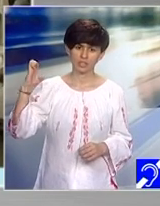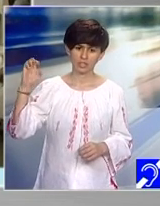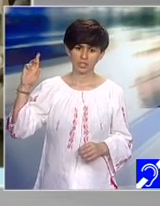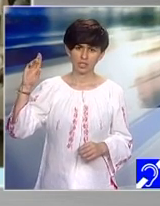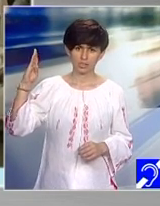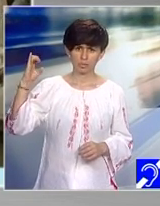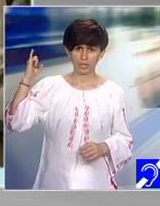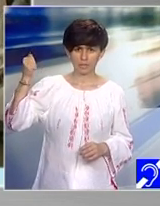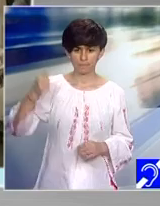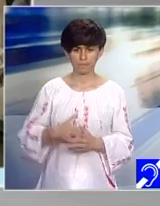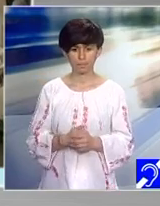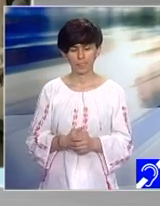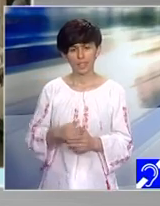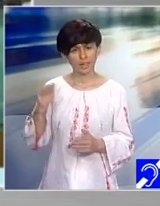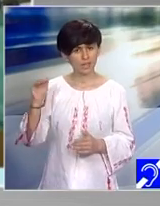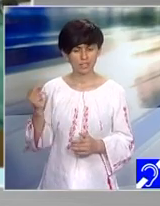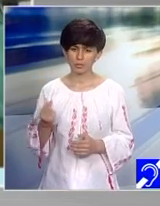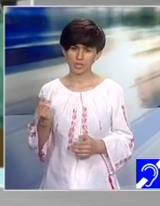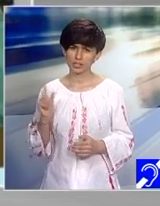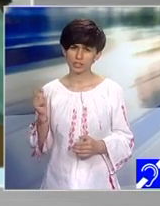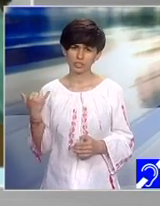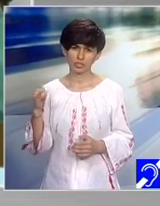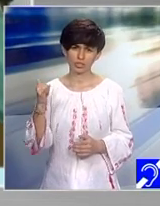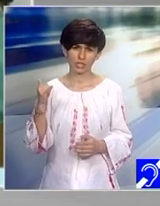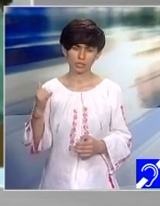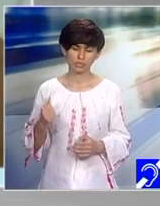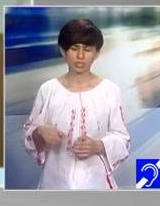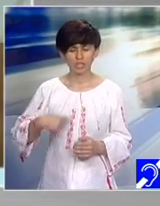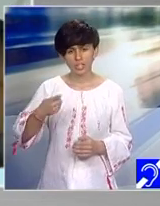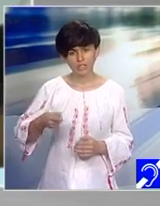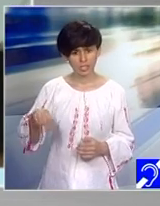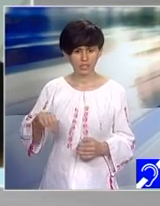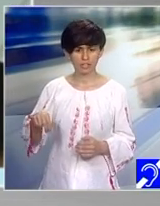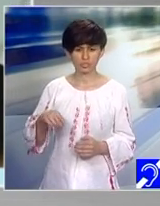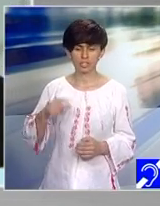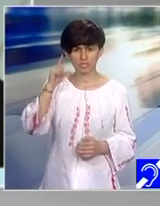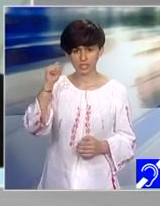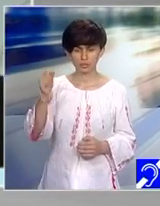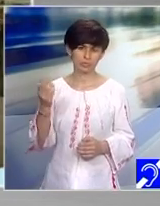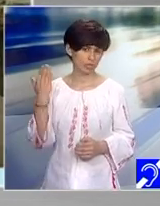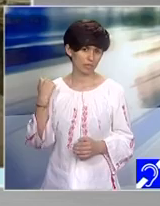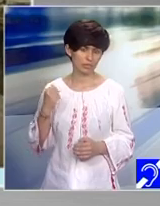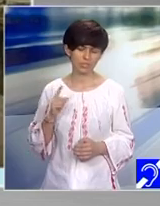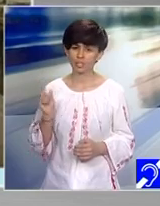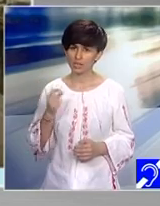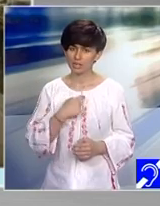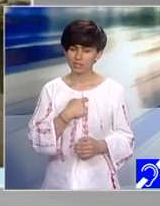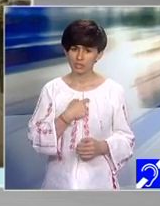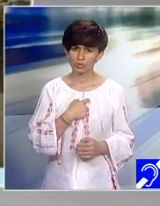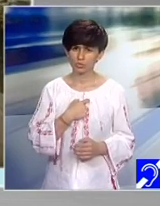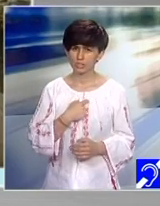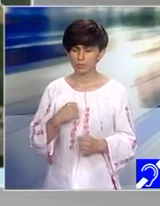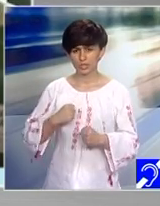La întrebarea de ce nu-i aduceți din Cara și din Hunedoara, răspunsul a fost, nu putem